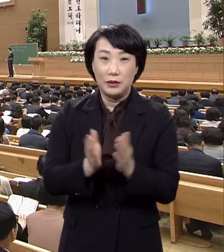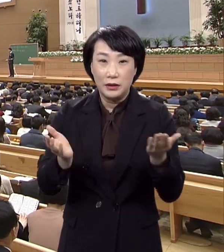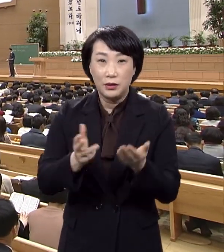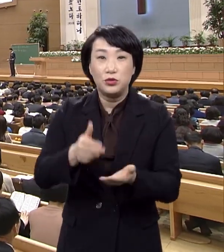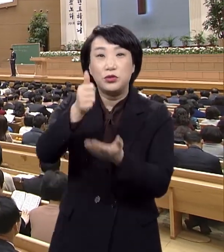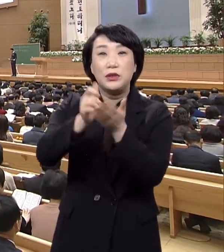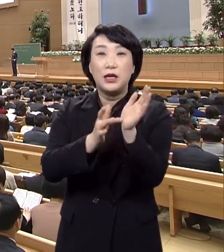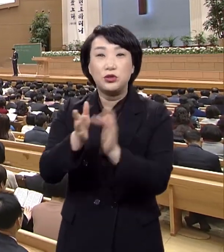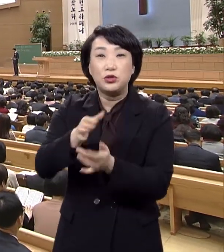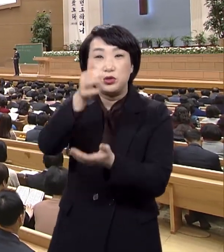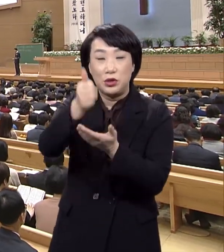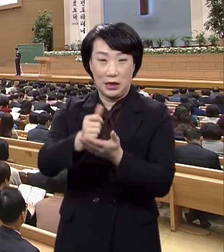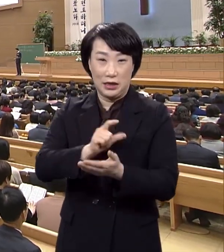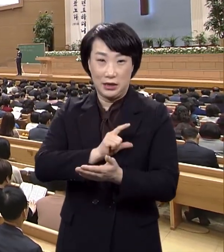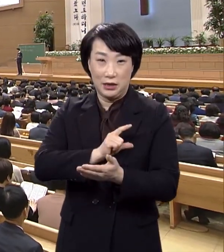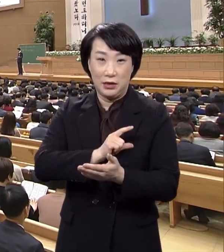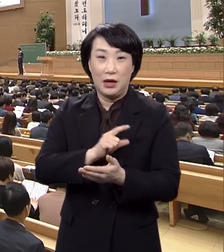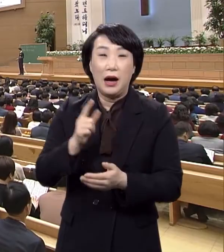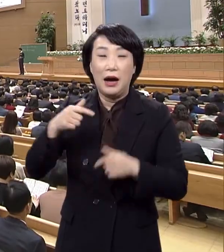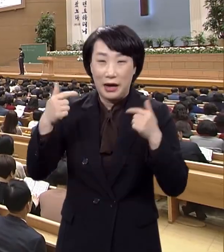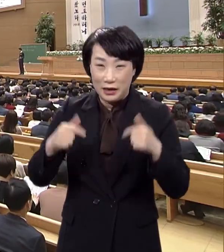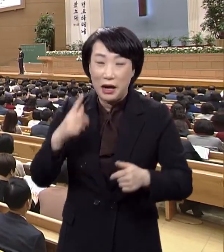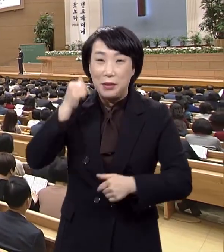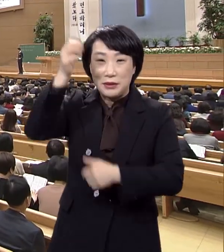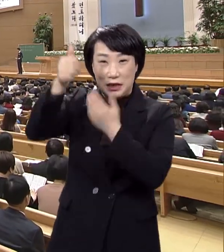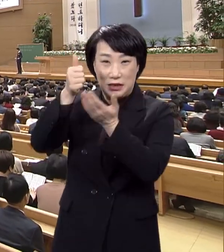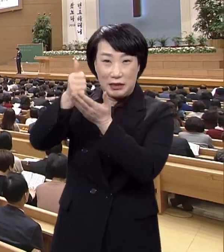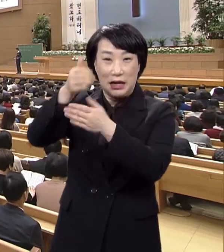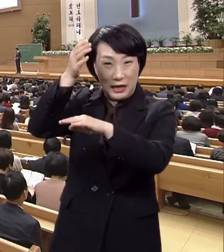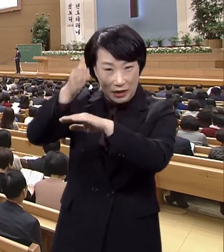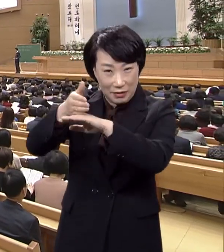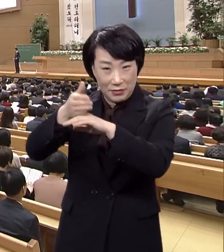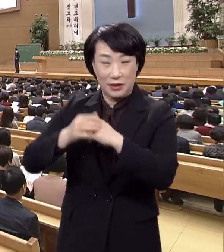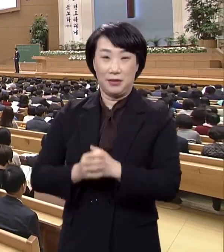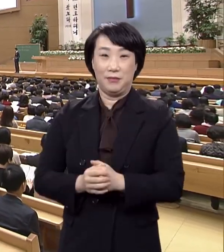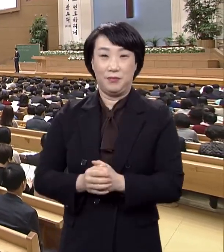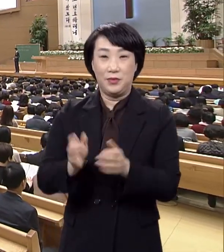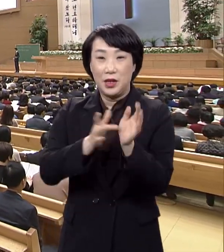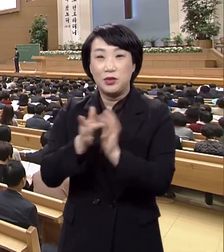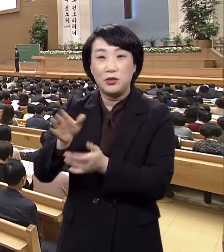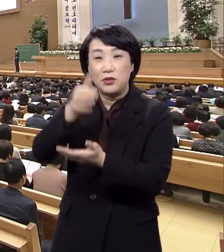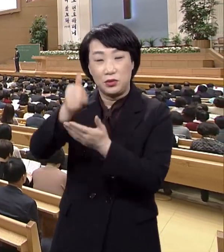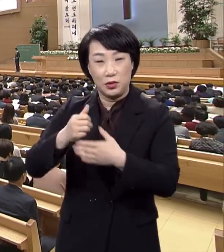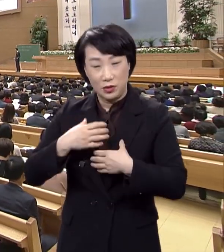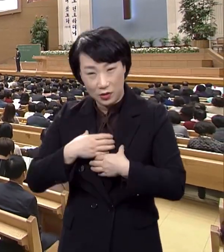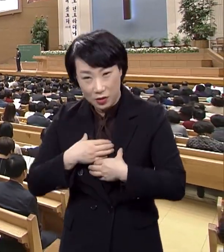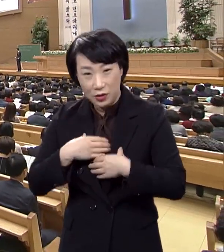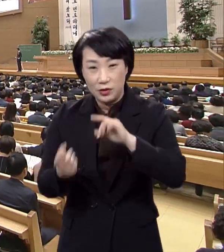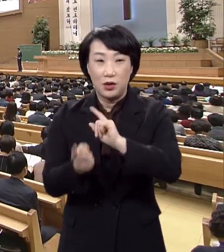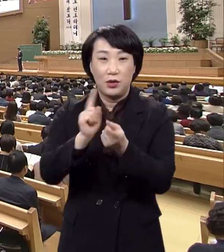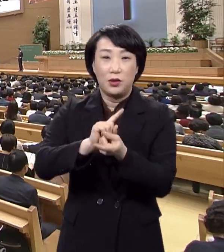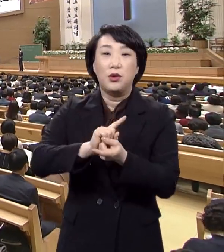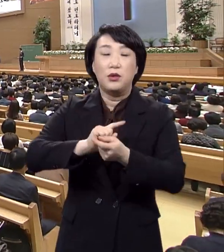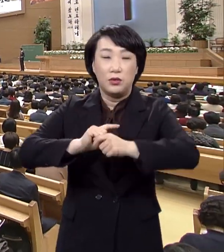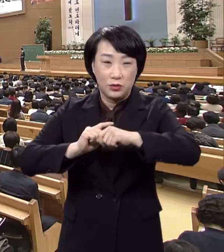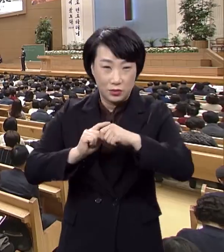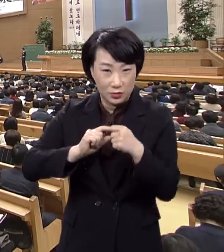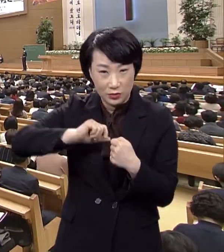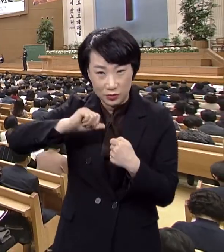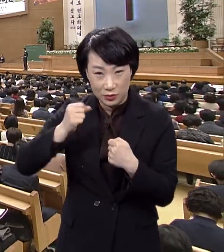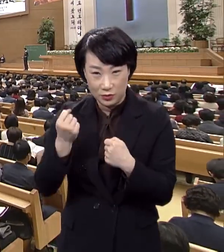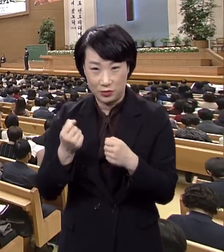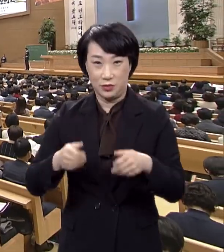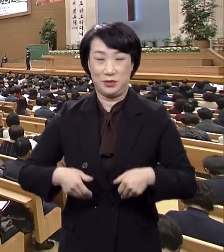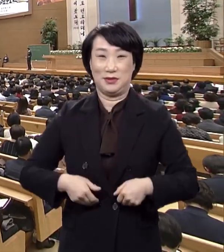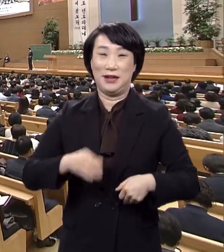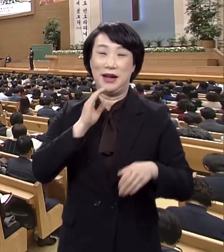범사에 우리 주 예수 그리스도의 이름으로 항상 아버지 하나님께 감사하며 그리스도를 경외함으로 피차